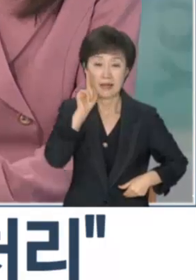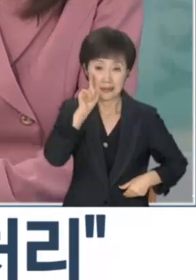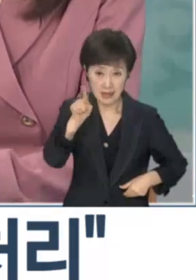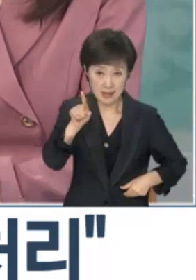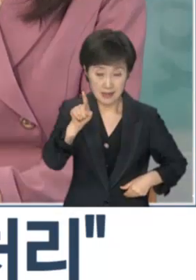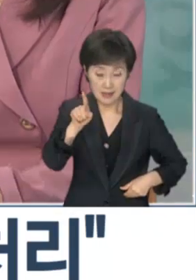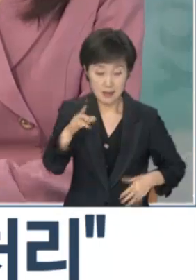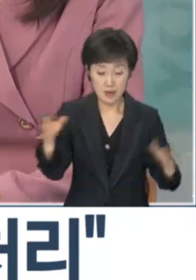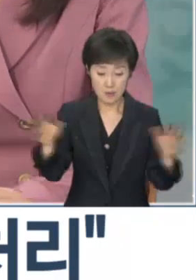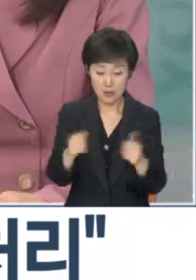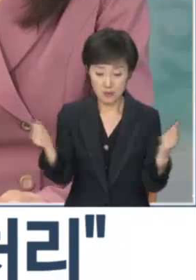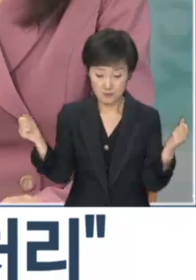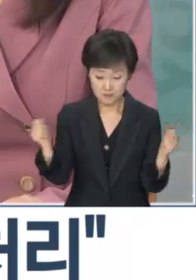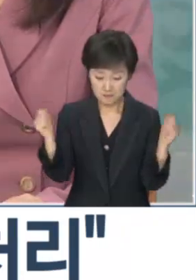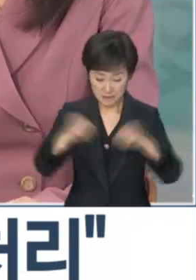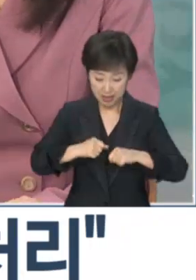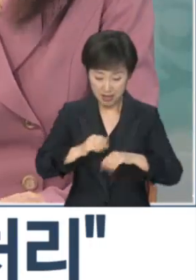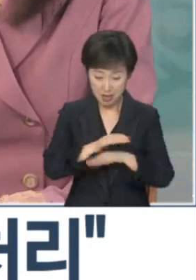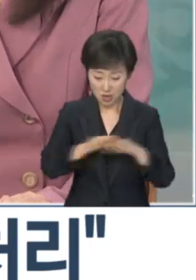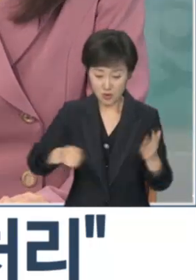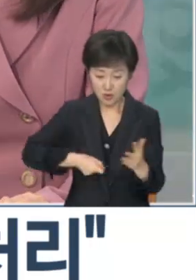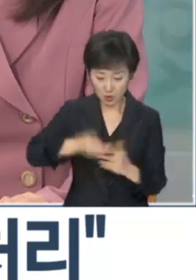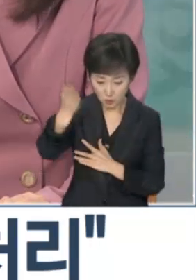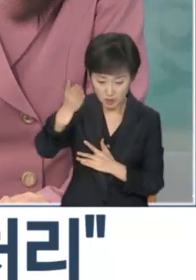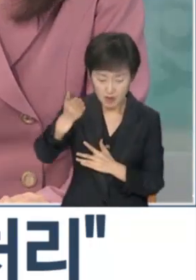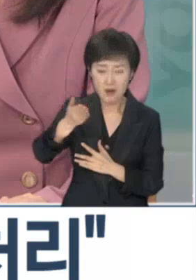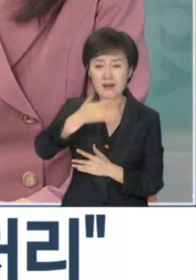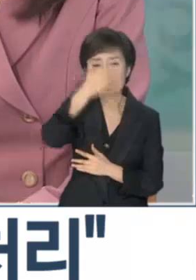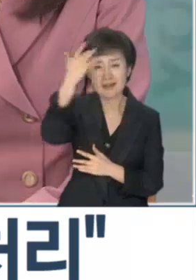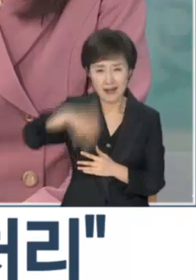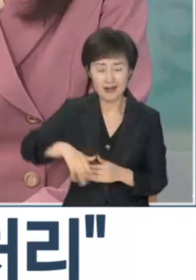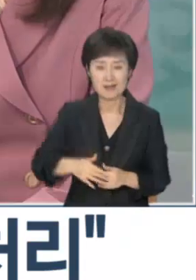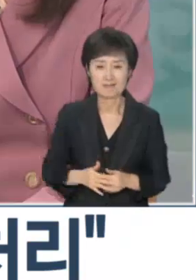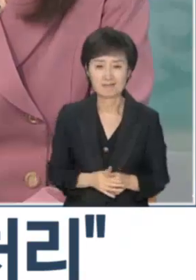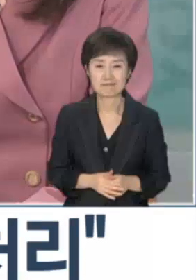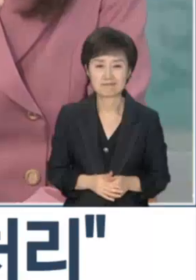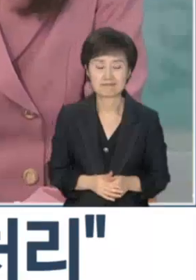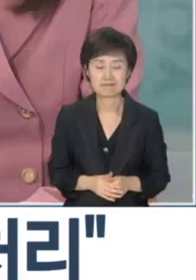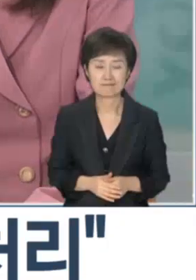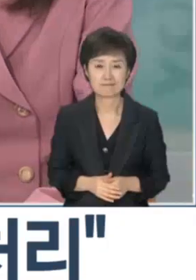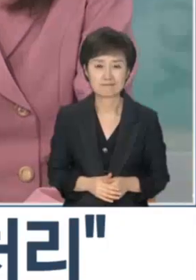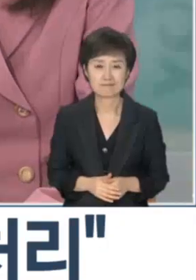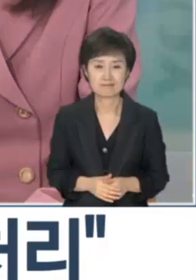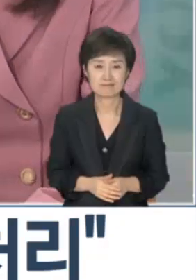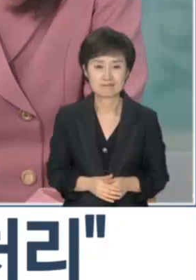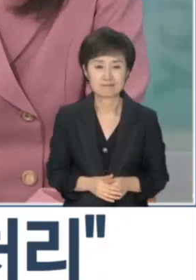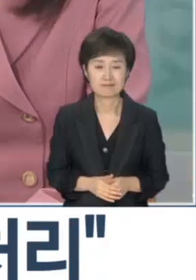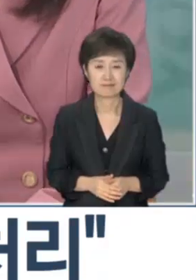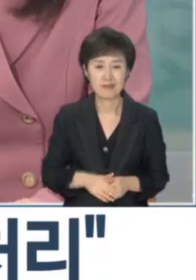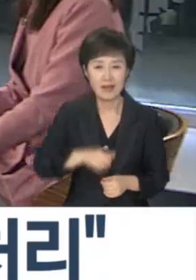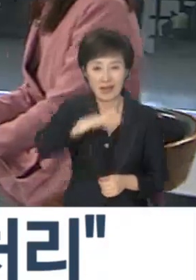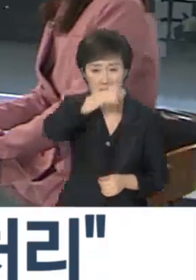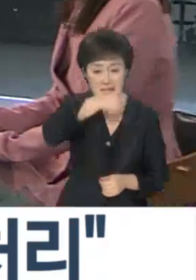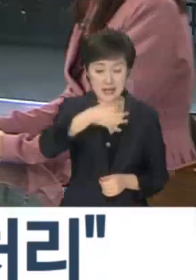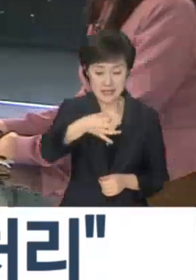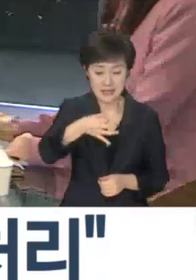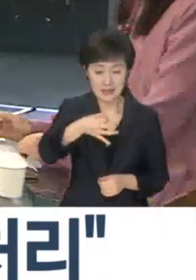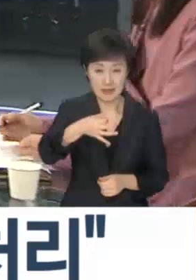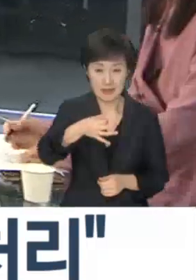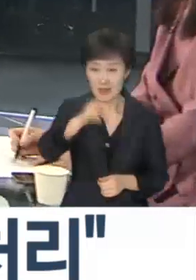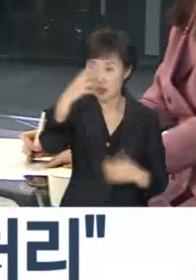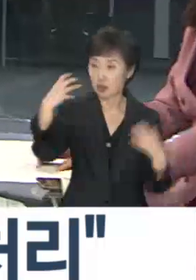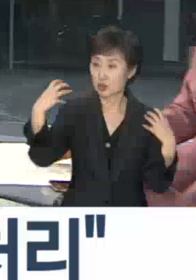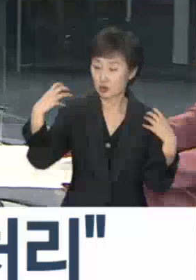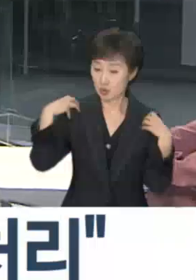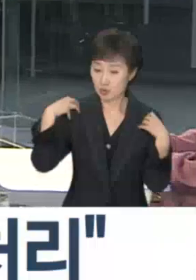내일이라도 또 협의가 돼서 처리가 된다면 그나마 다행이다라는 생각이 듭니다. 네, 마찬가지. 뭐 예산은 뭐 정부가 어떤